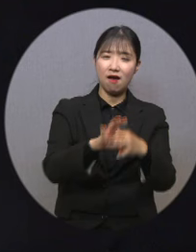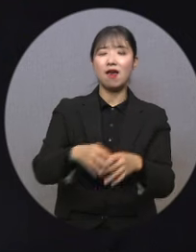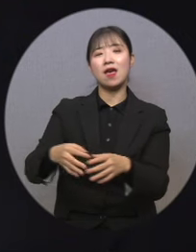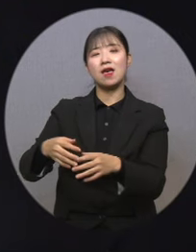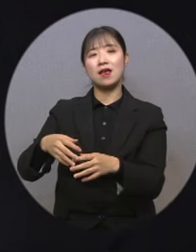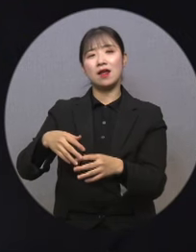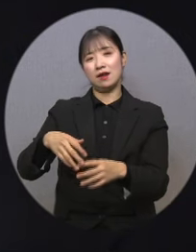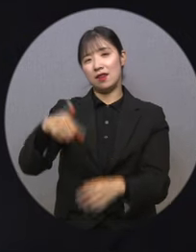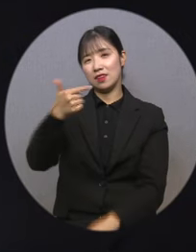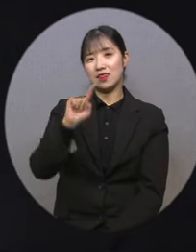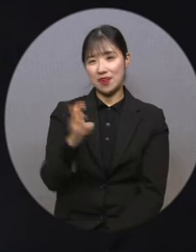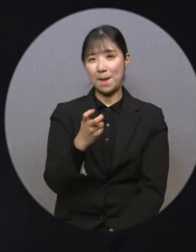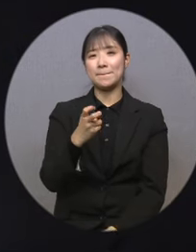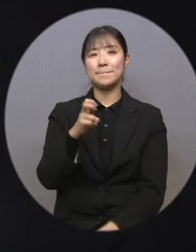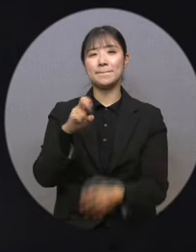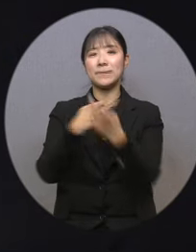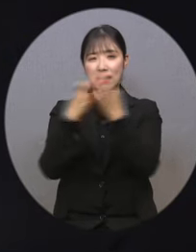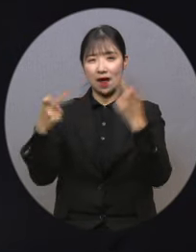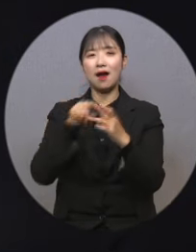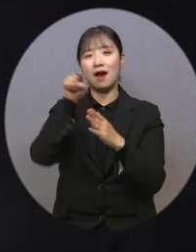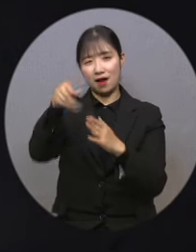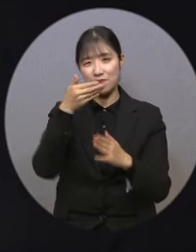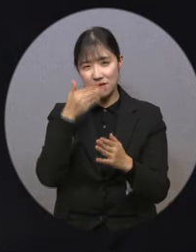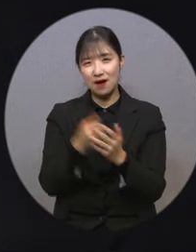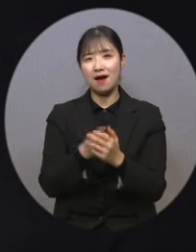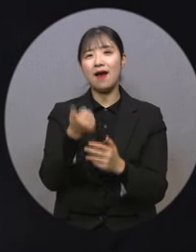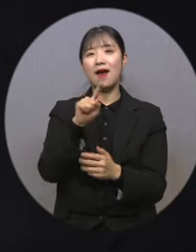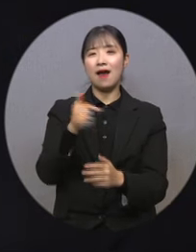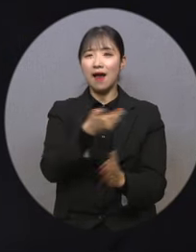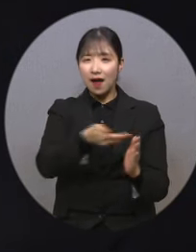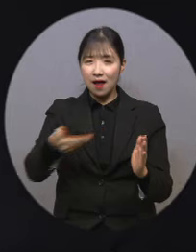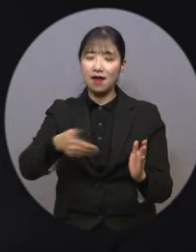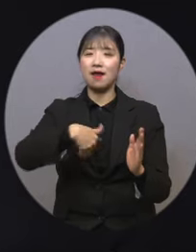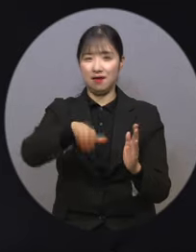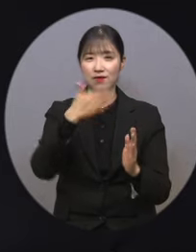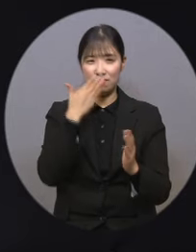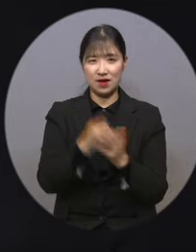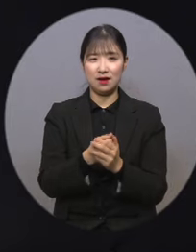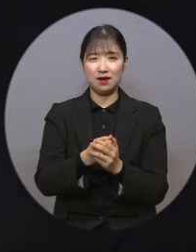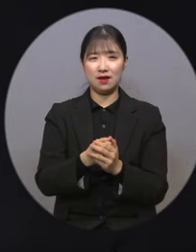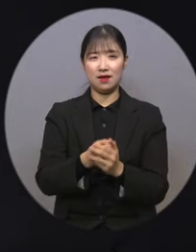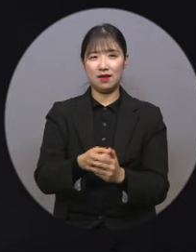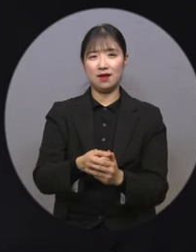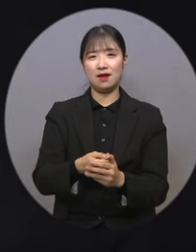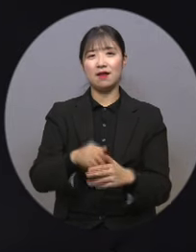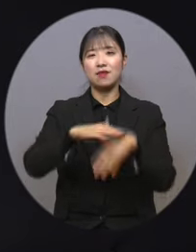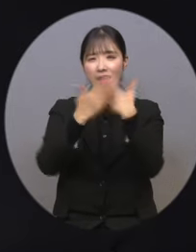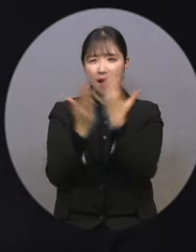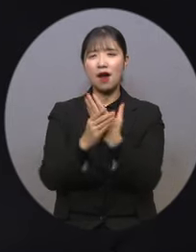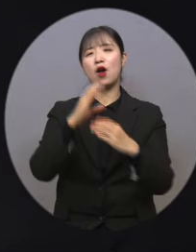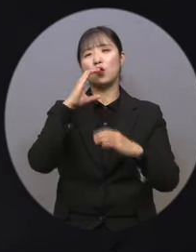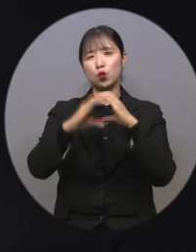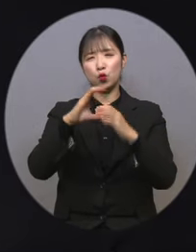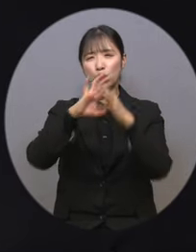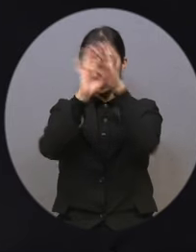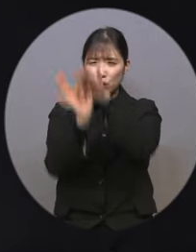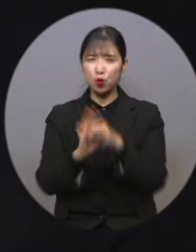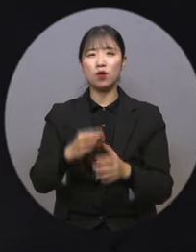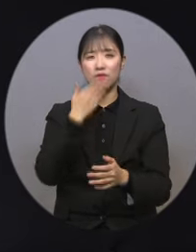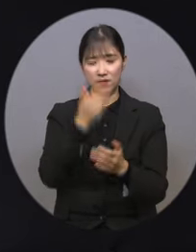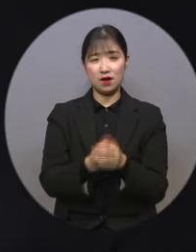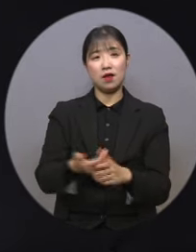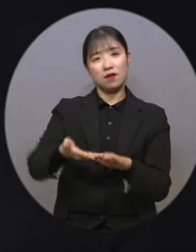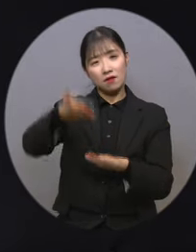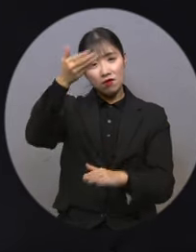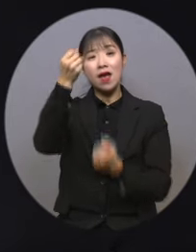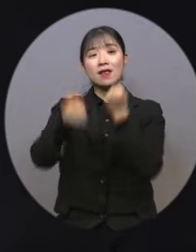있고 옥상을 통해서 한강으로 갈 수도 있고 RMB가 다 소통이 돼요. 그 위에서도 자전거